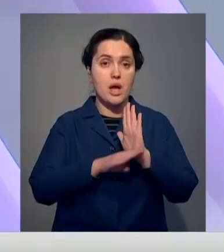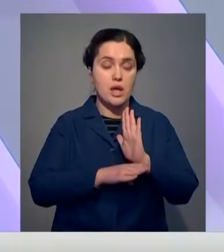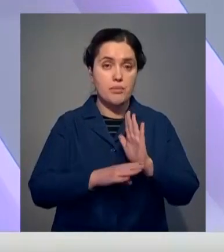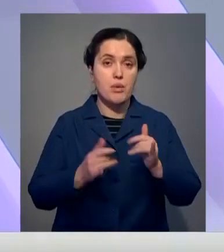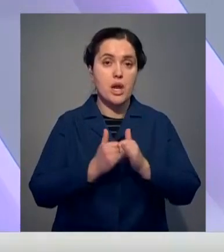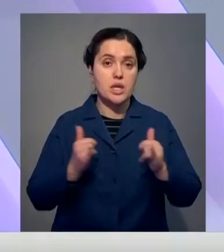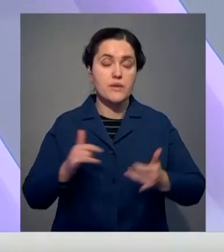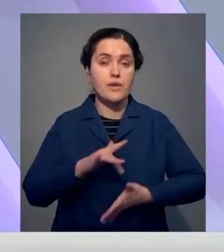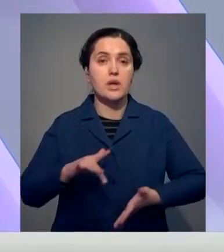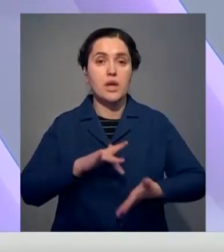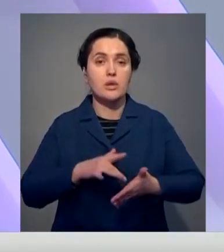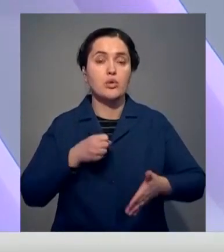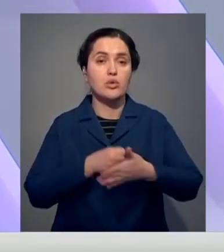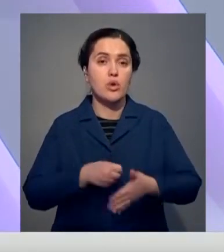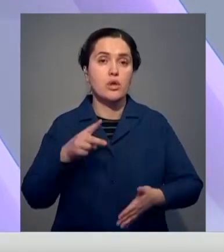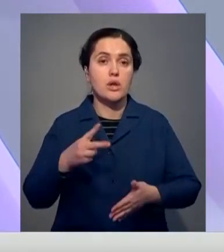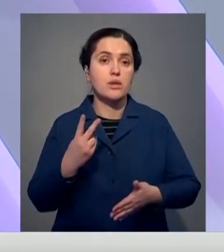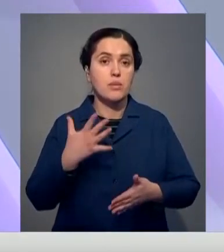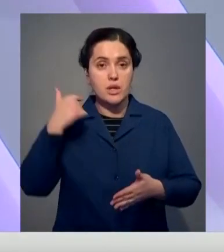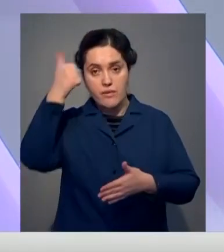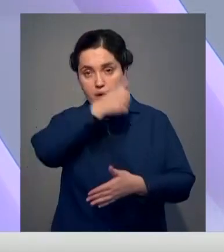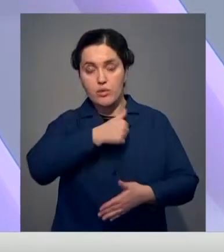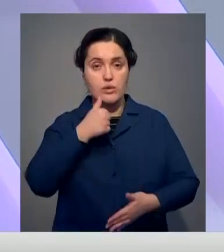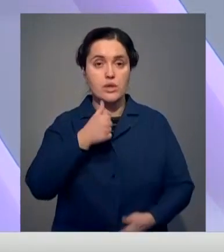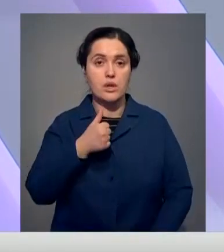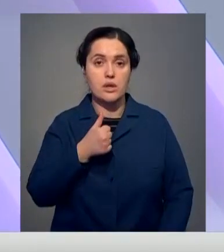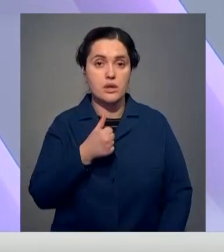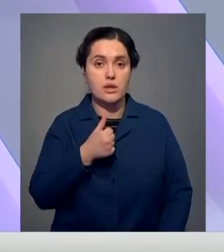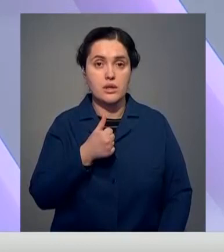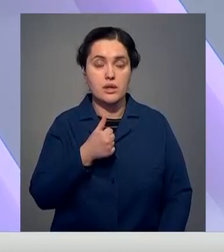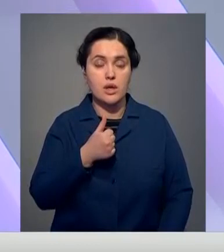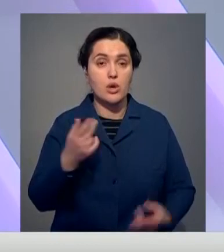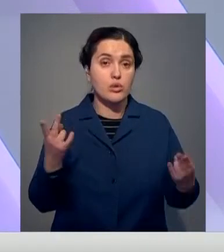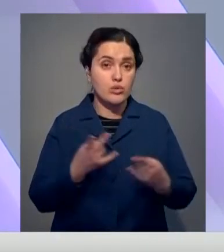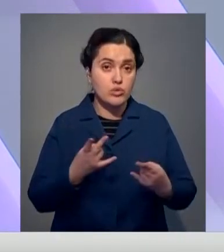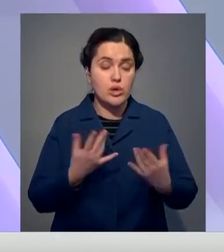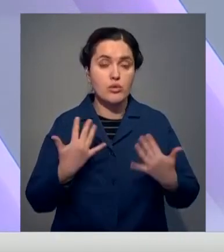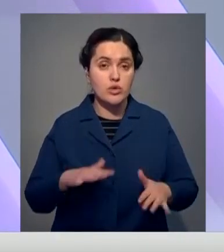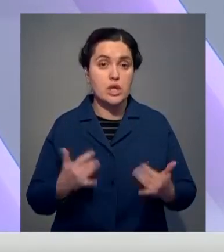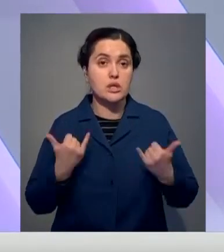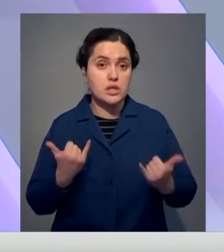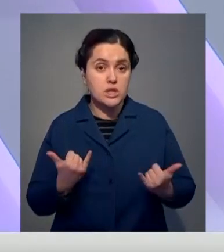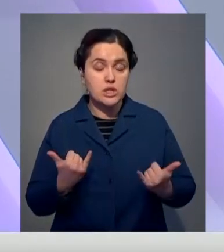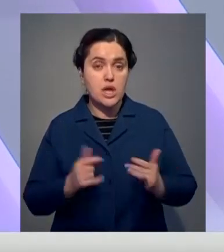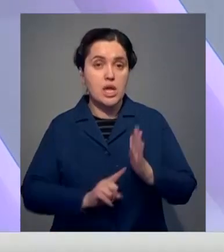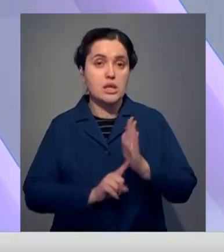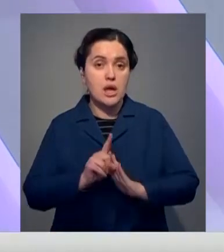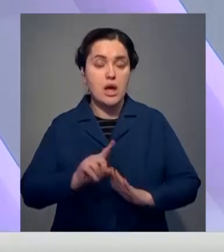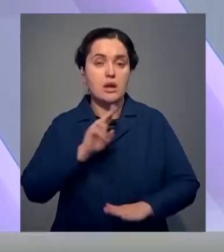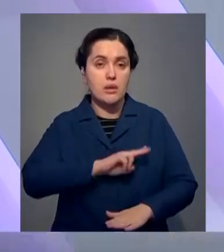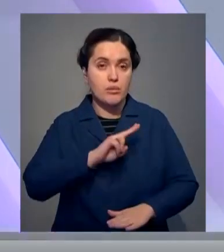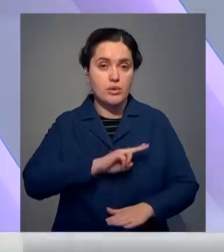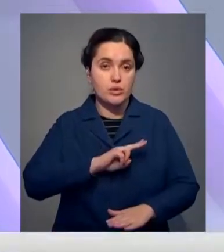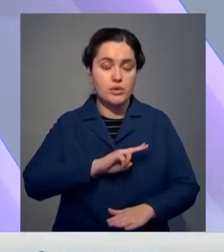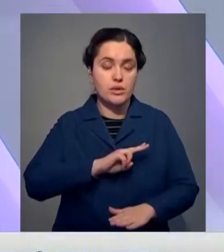развития регионов до 2025 года. Необходимо уже сейчас включаться в работу над